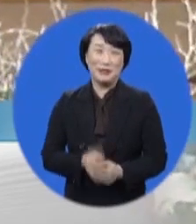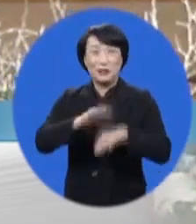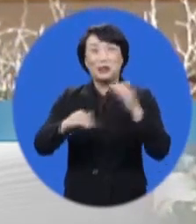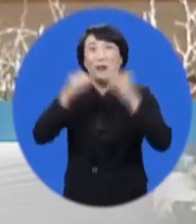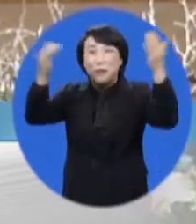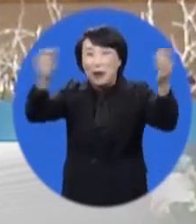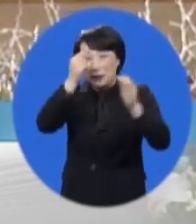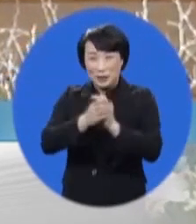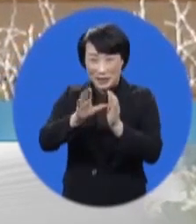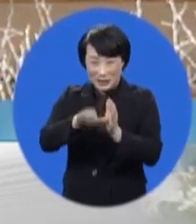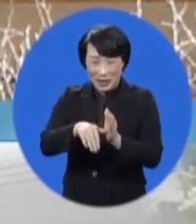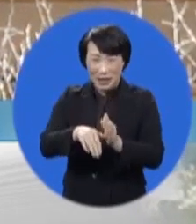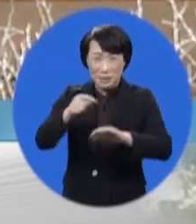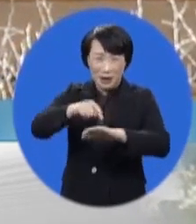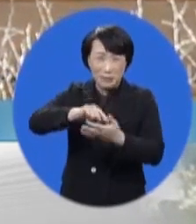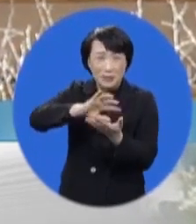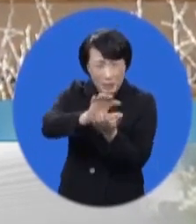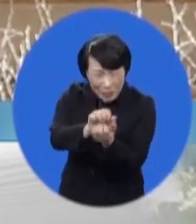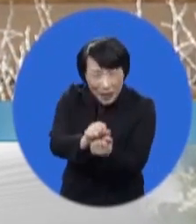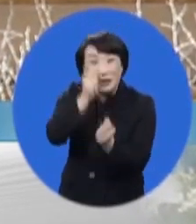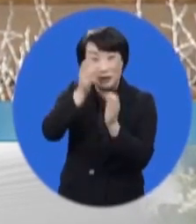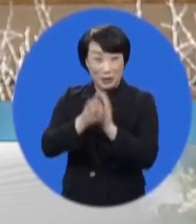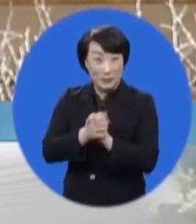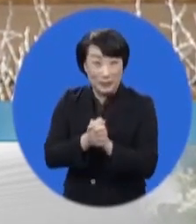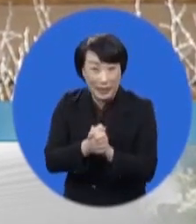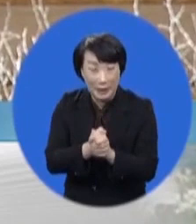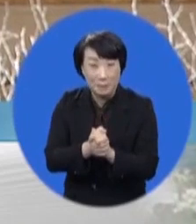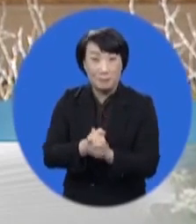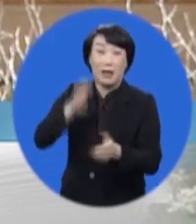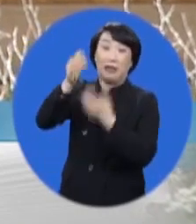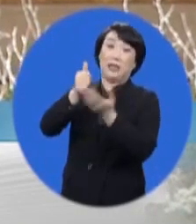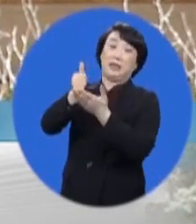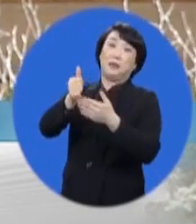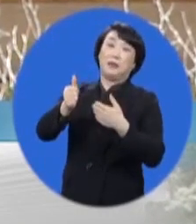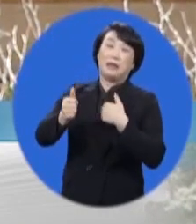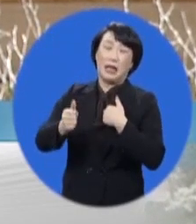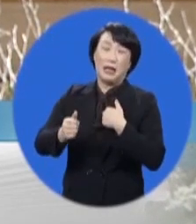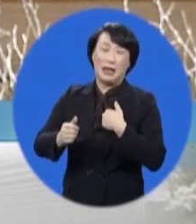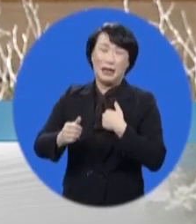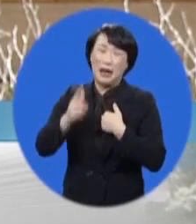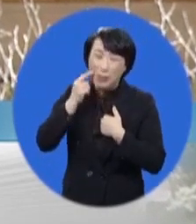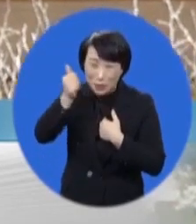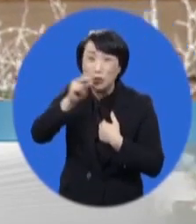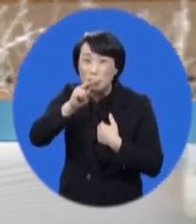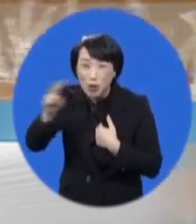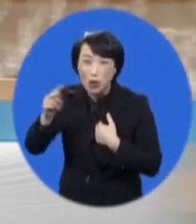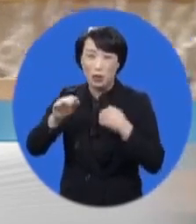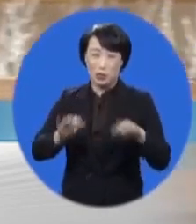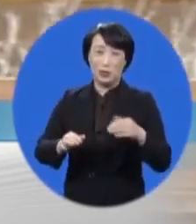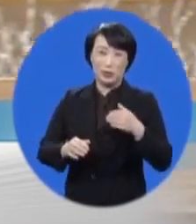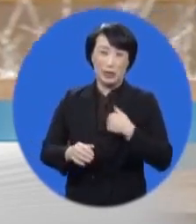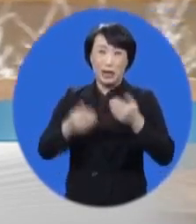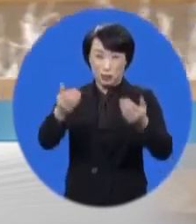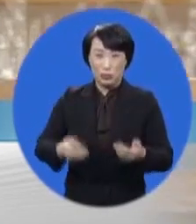손 번쩍 들고 애절하게 기도할 때, 하나님 우리 아버지,